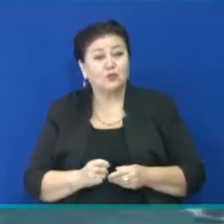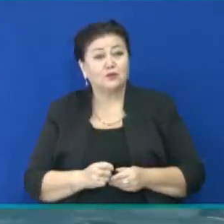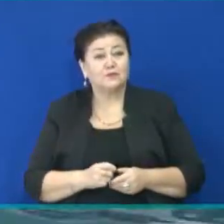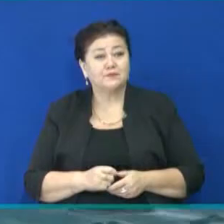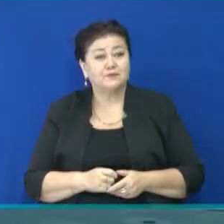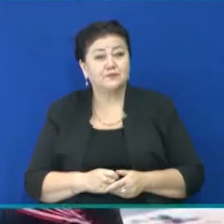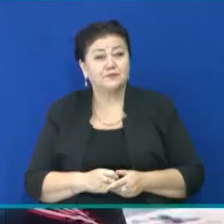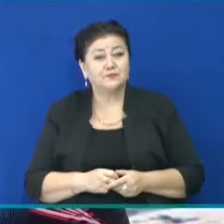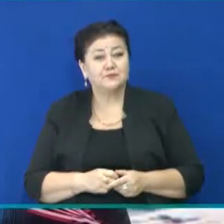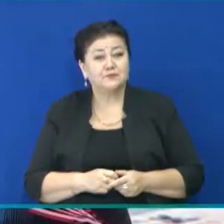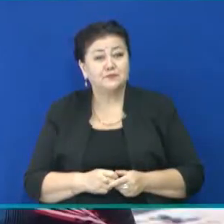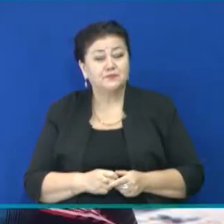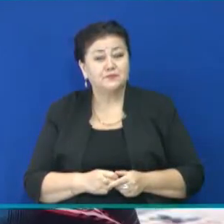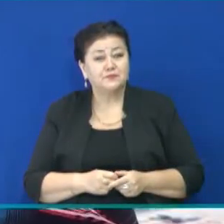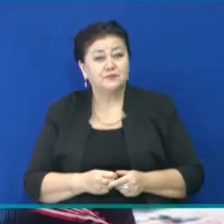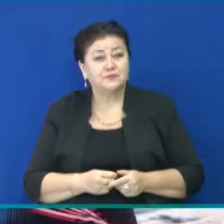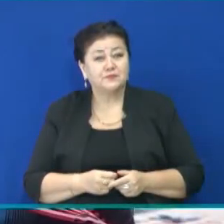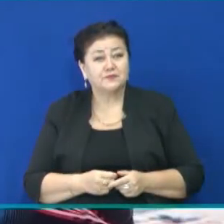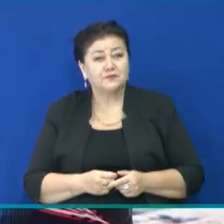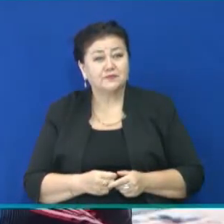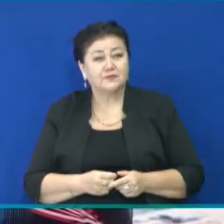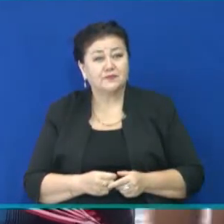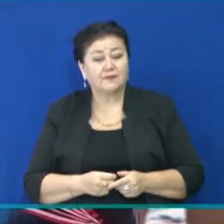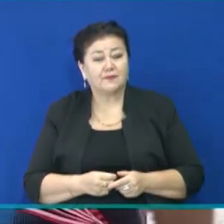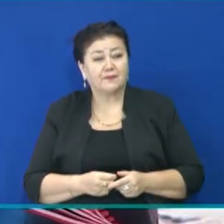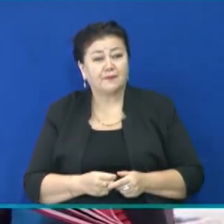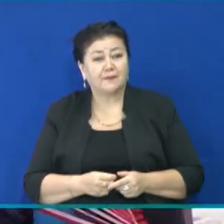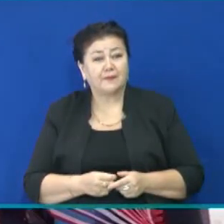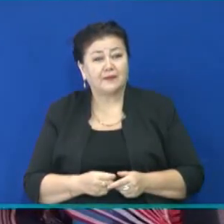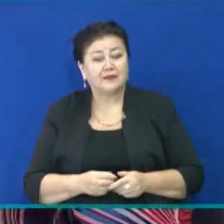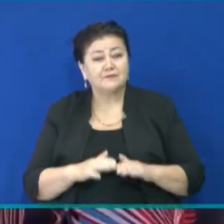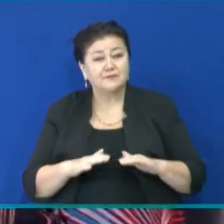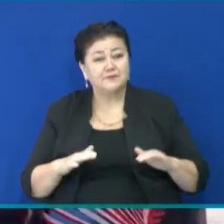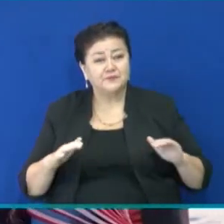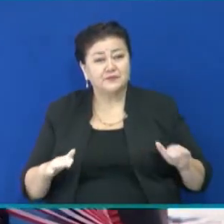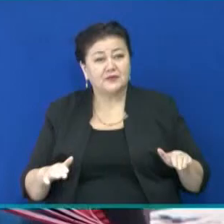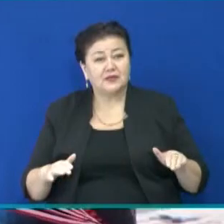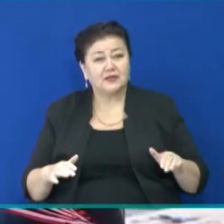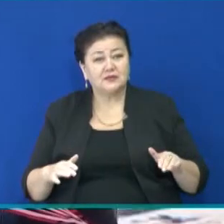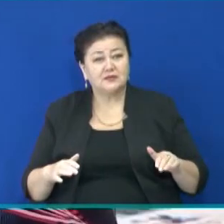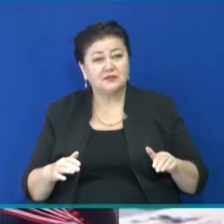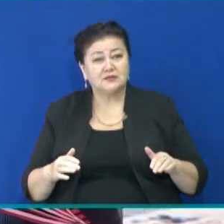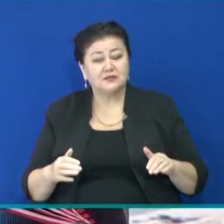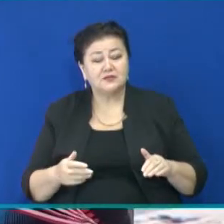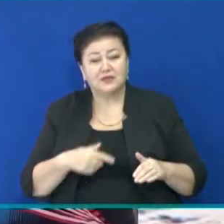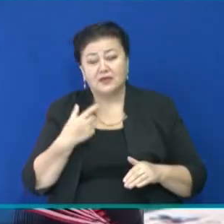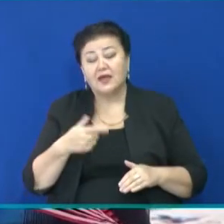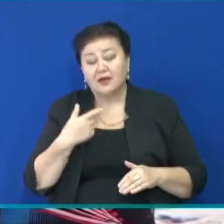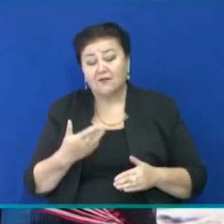атап өтті. Әрине сақтаймыз. Балаларымызға осы келгенде айтып